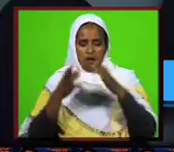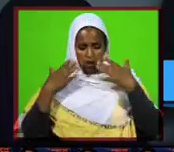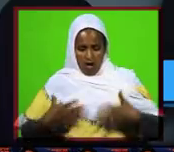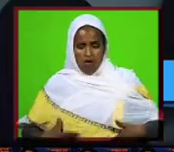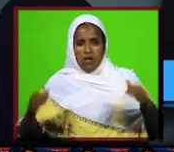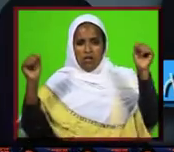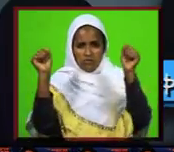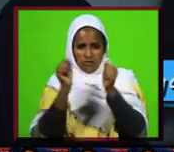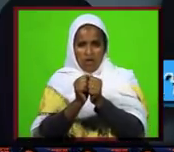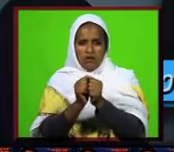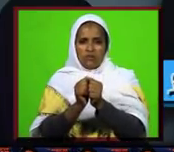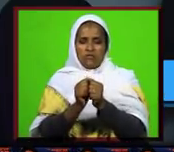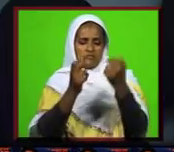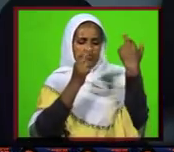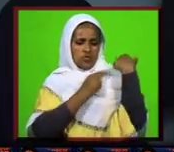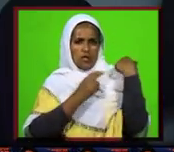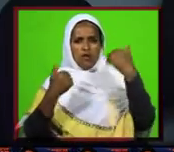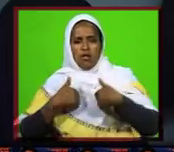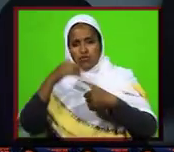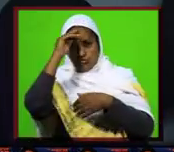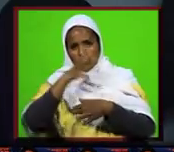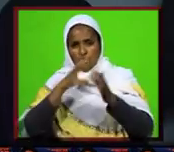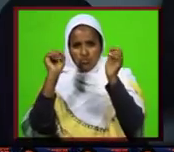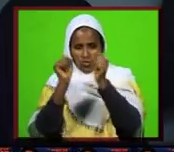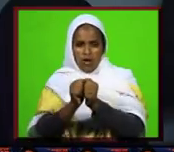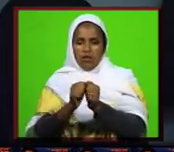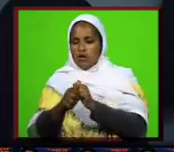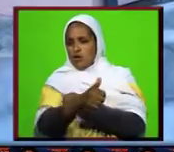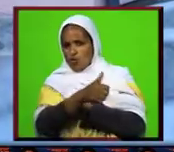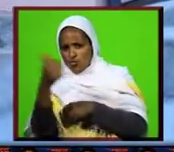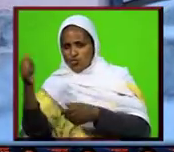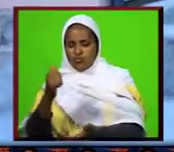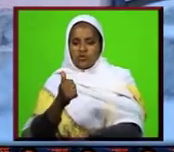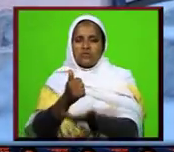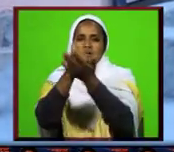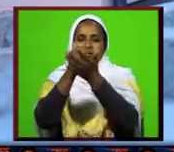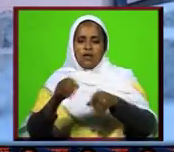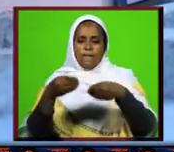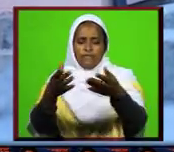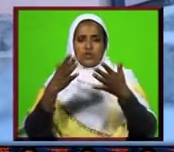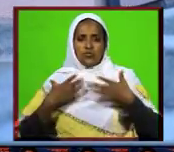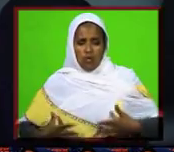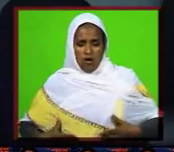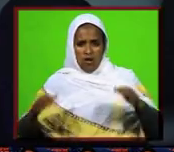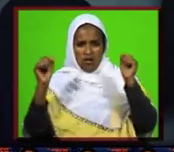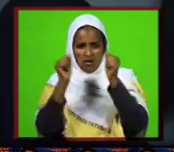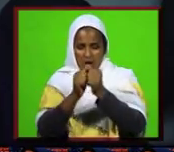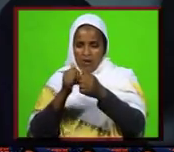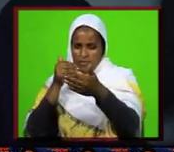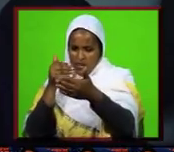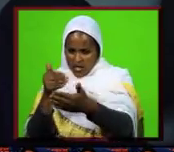አካላት ጋር ከባለስልጣናትም ከሌሎችም እርዳታ ከሚሰጡ አካላትም